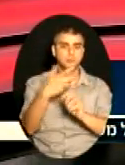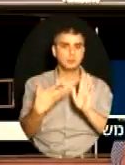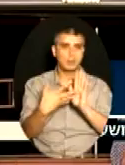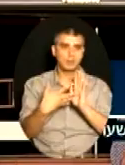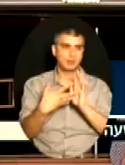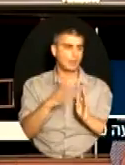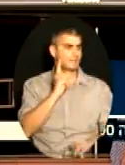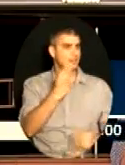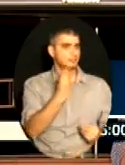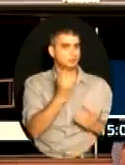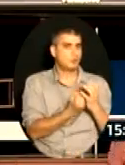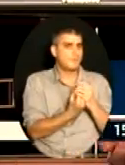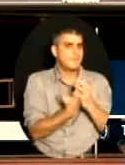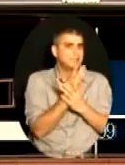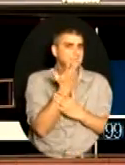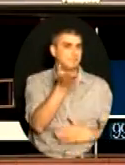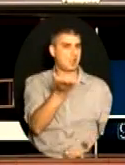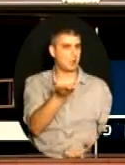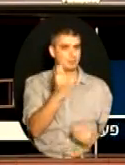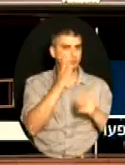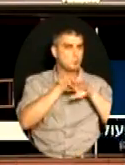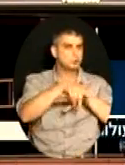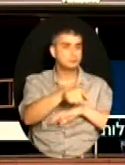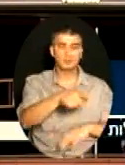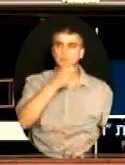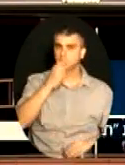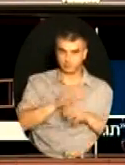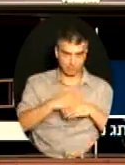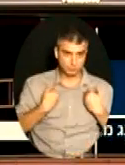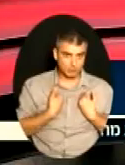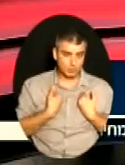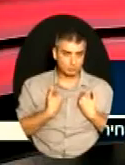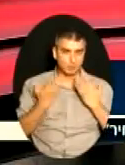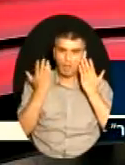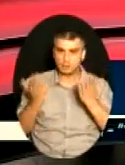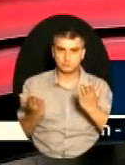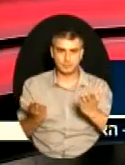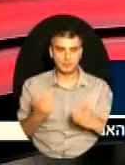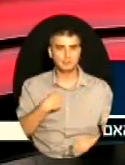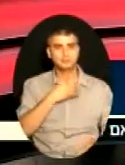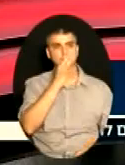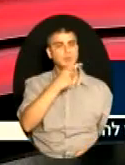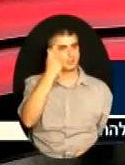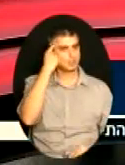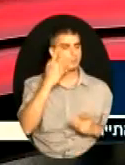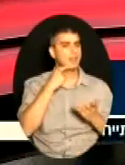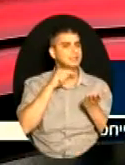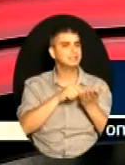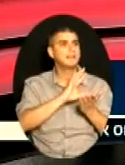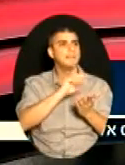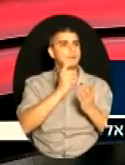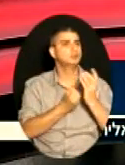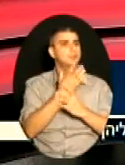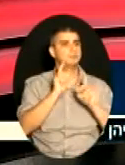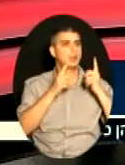לחקירה... אבל מישהו מצמיח את הנערים האלה. אבל אותי את צריכה לשכנע. אז אני שואלת אותך, האם אתם יודעים לשים את היד על מי